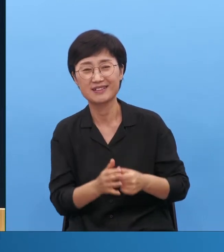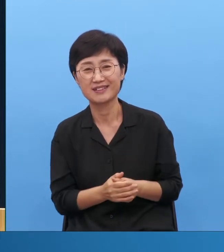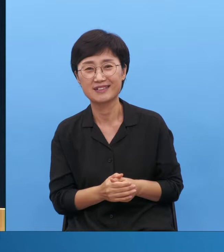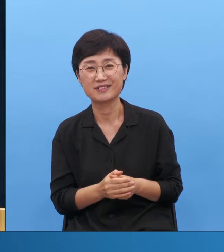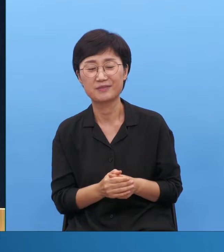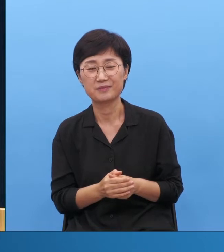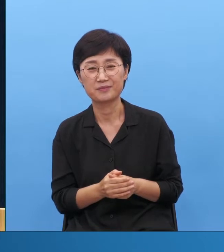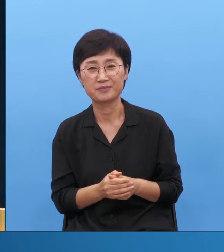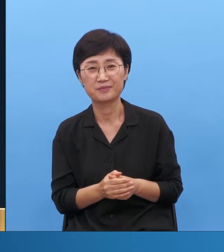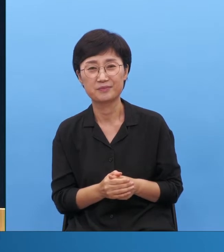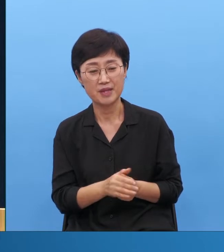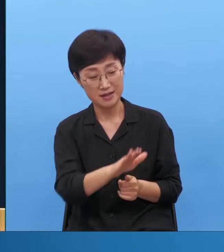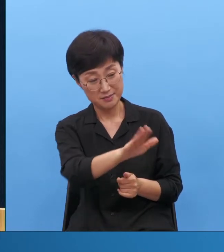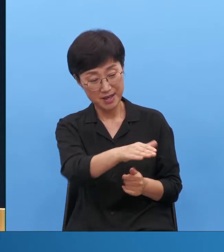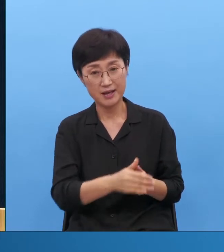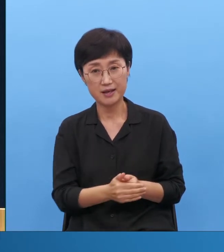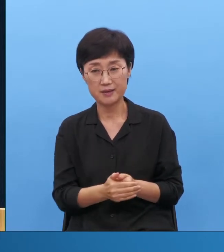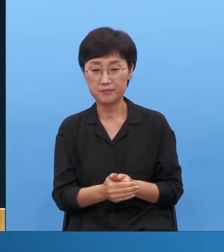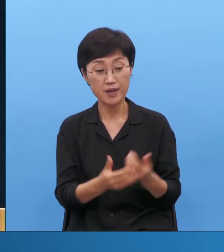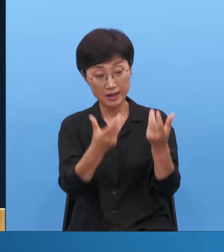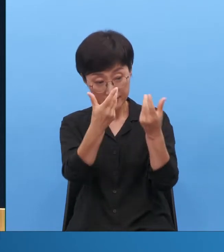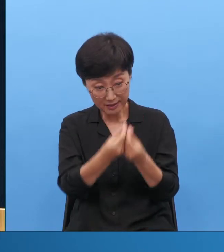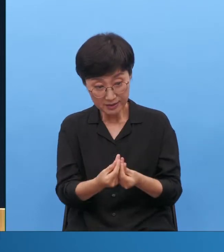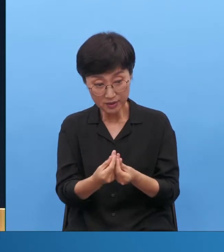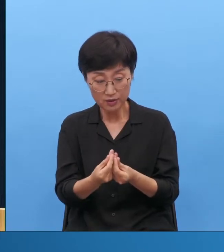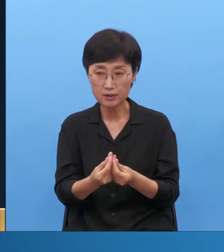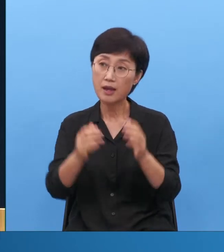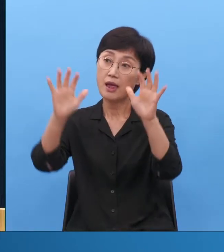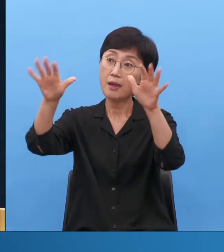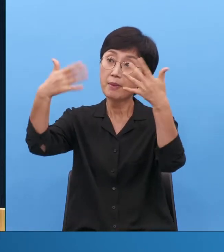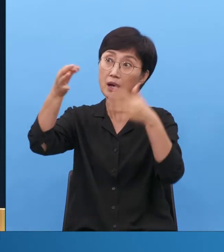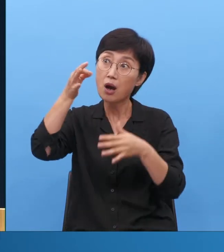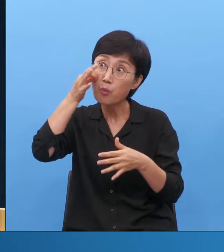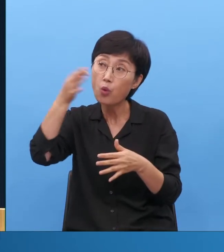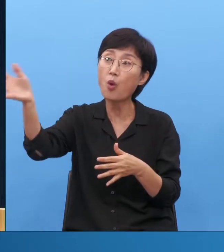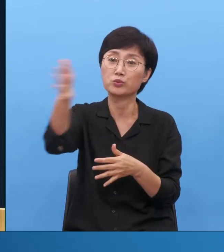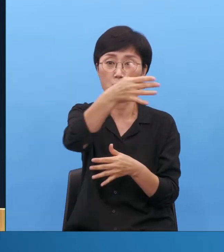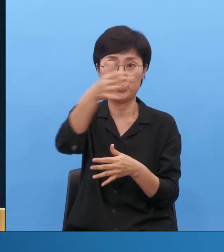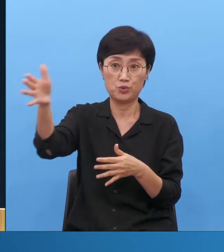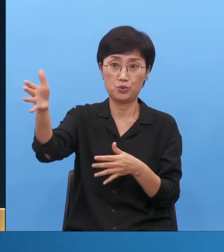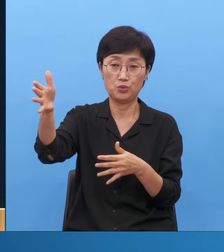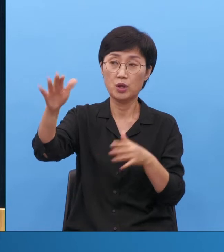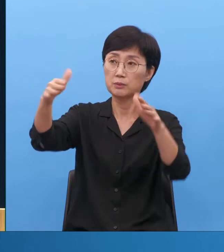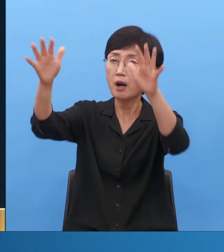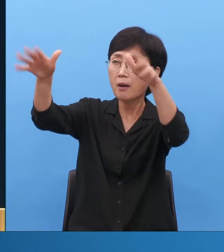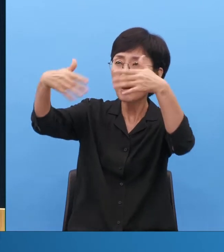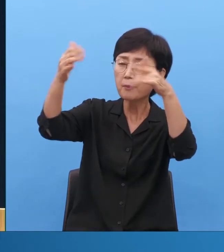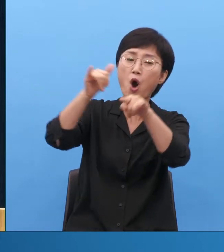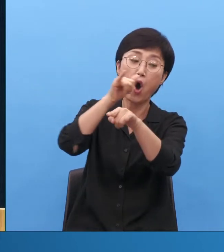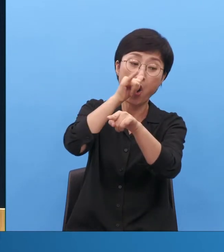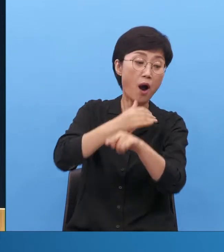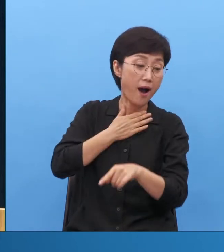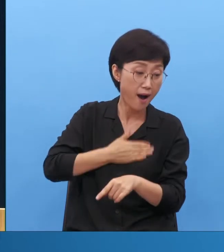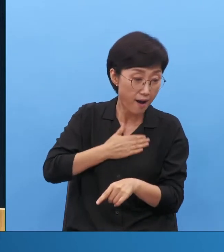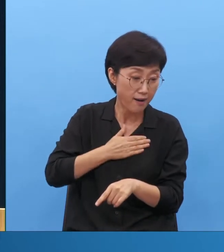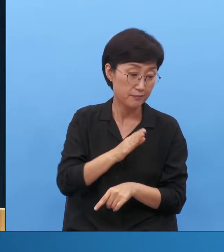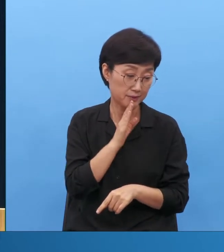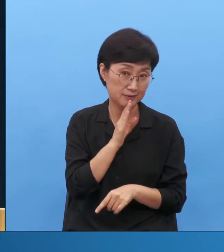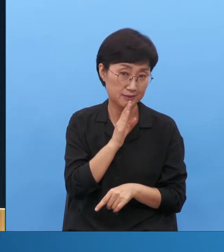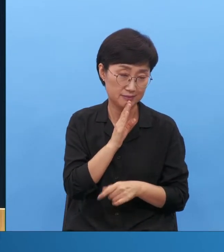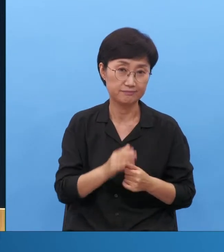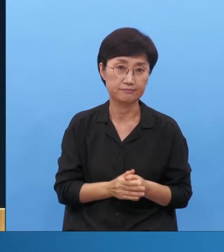그러면서요. 바람이 눈에 보이지 않지만 바람이 부는 것이다. He says the wind blows where it wishes and you hear its